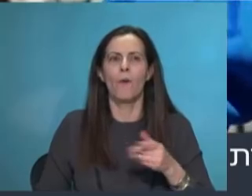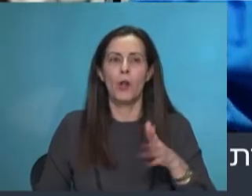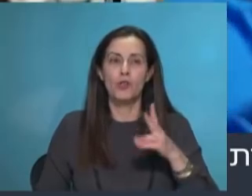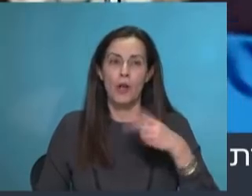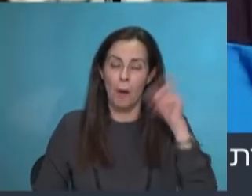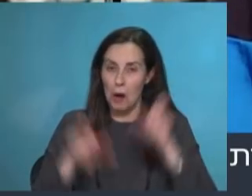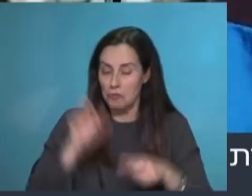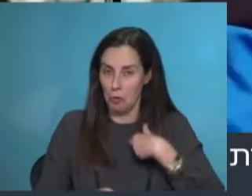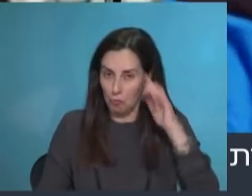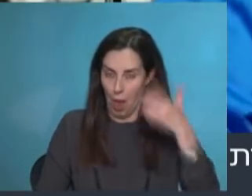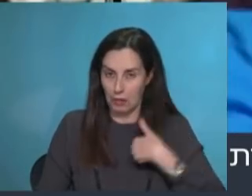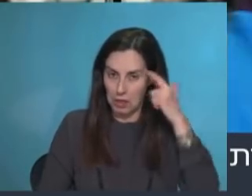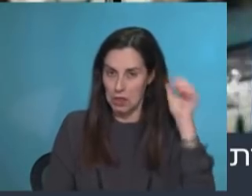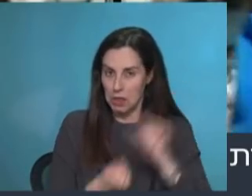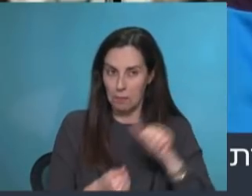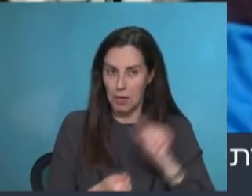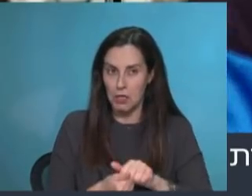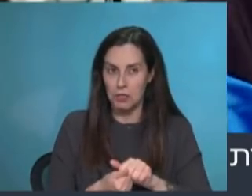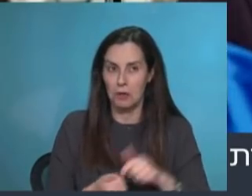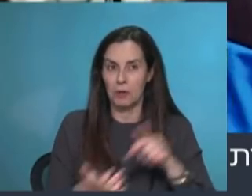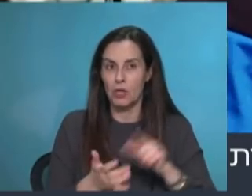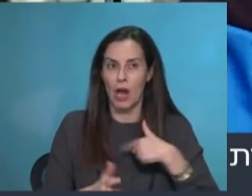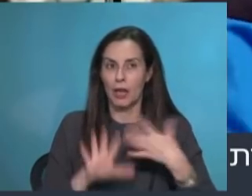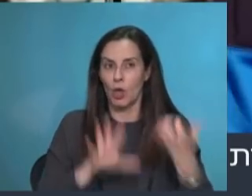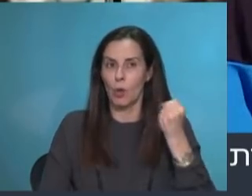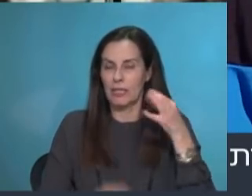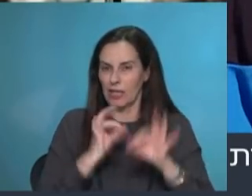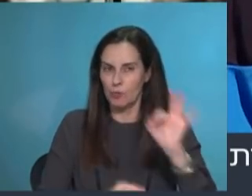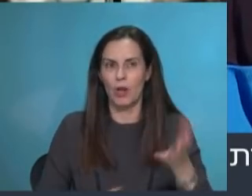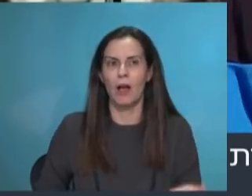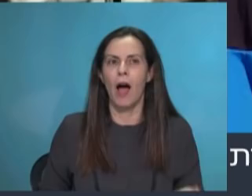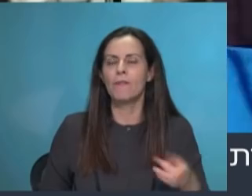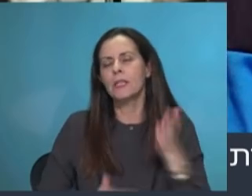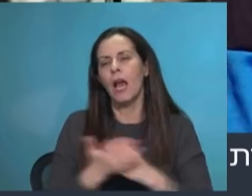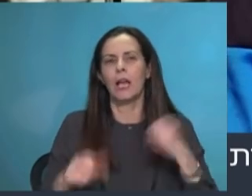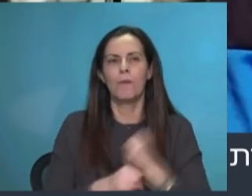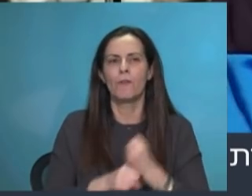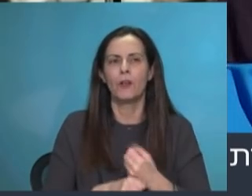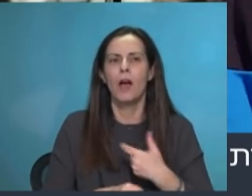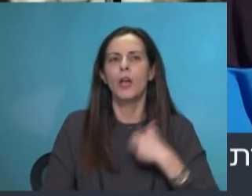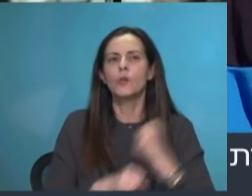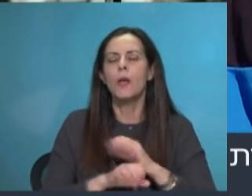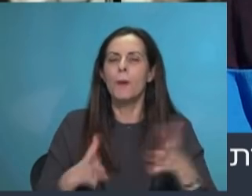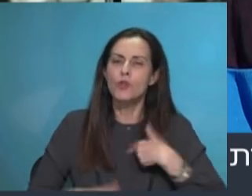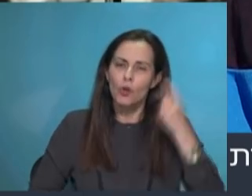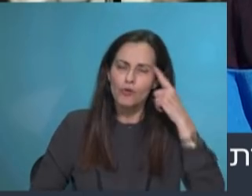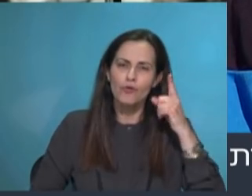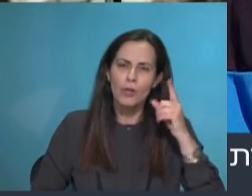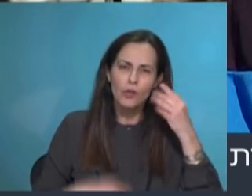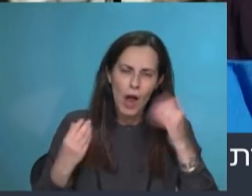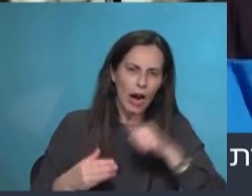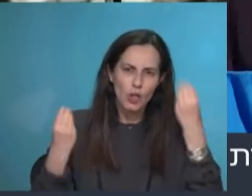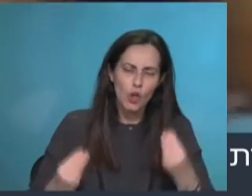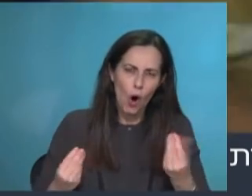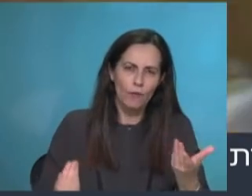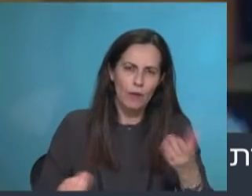lot of people are thinking, oh, you're an idiot because you don't take our players. But that's part of the business. I just do what I think what's best for the Israel